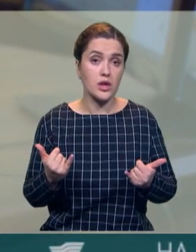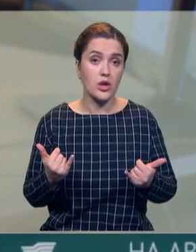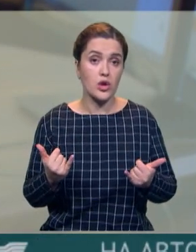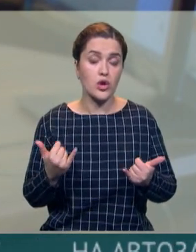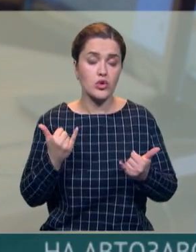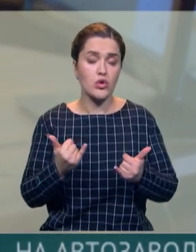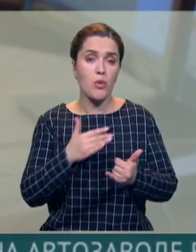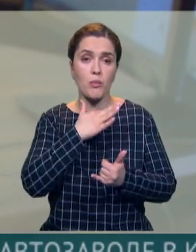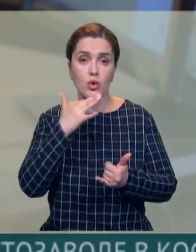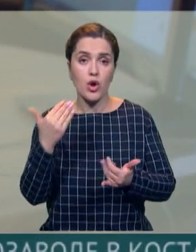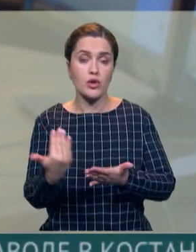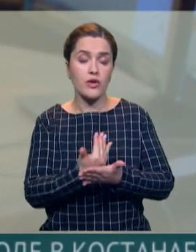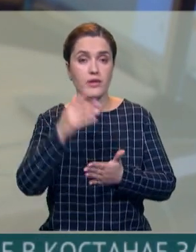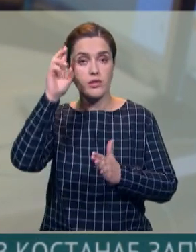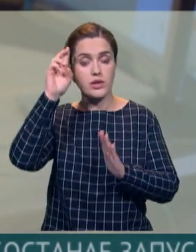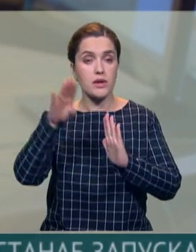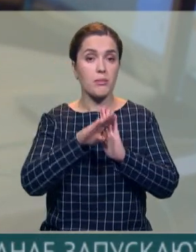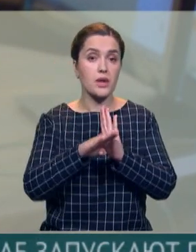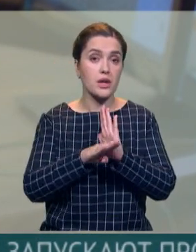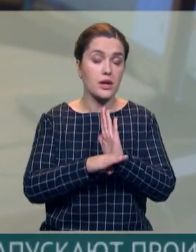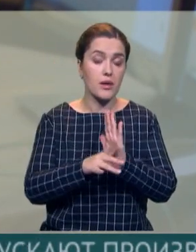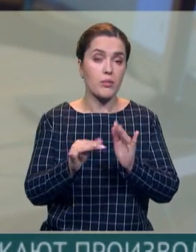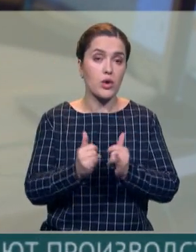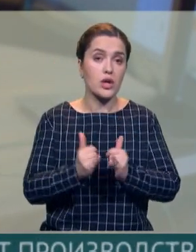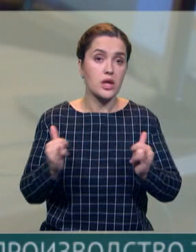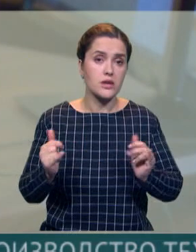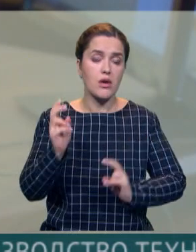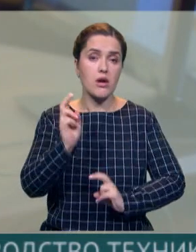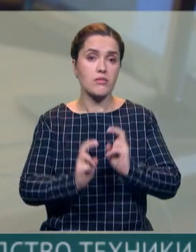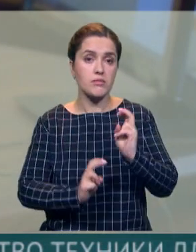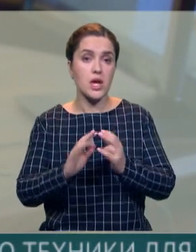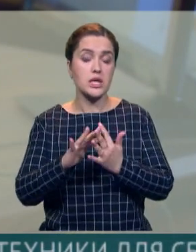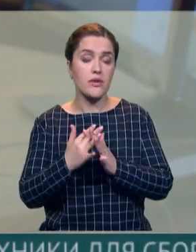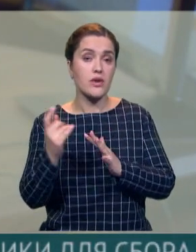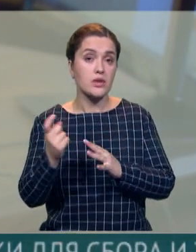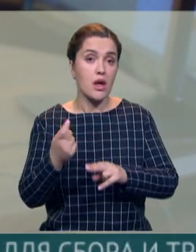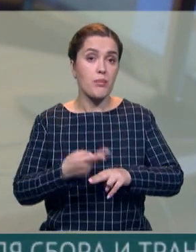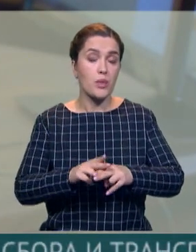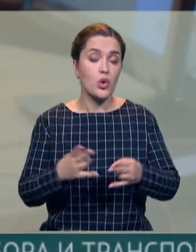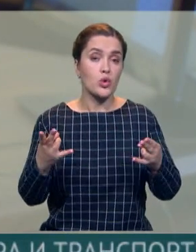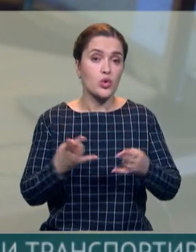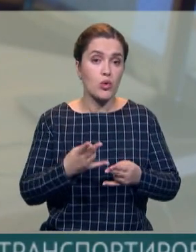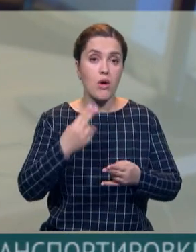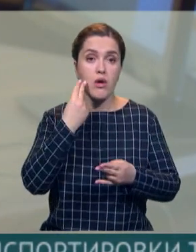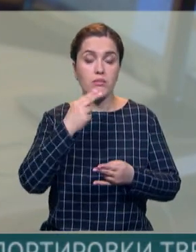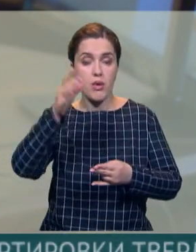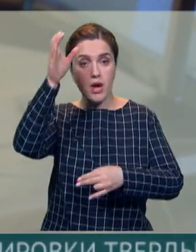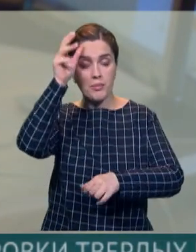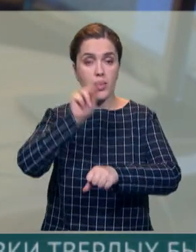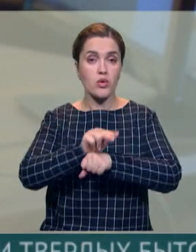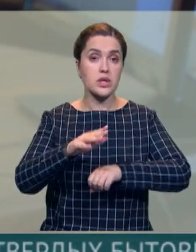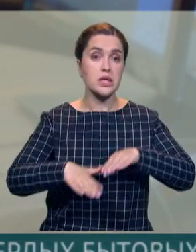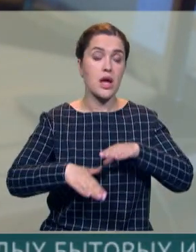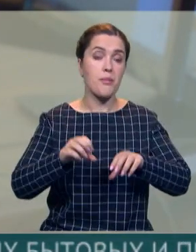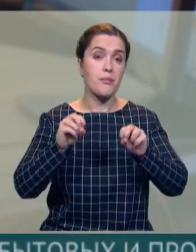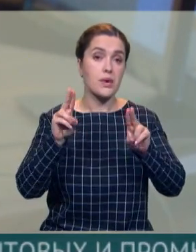большие программы, государственные программы по развитию промышленности, сельского хозяйства. Строятся большие предприятия, и вопрос в